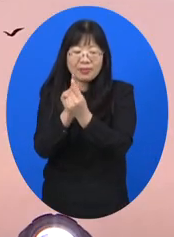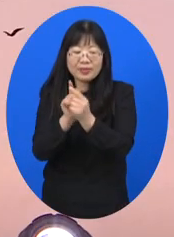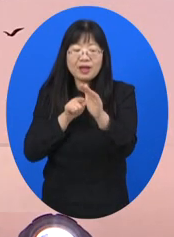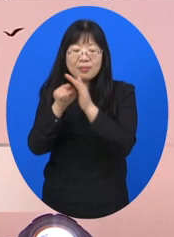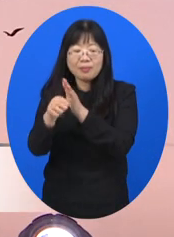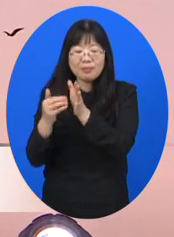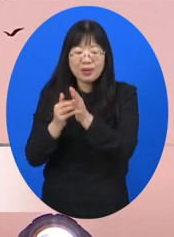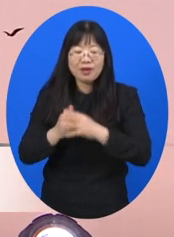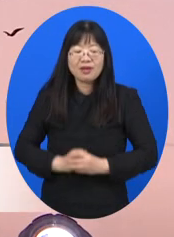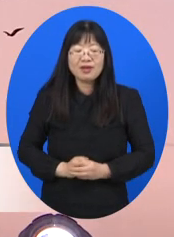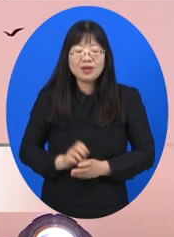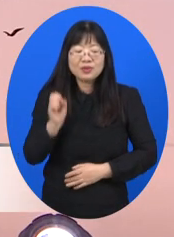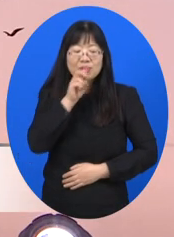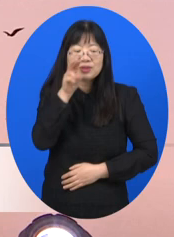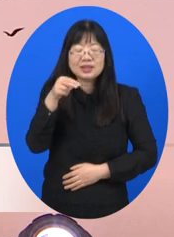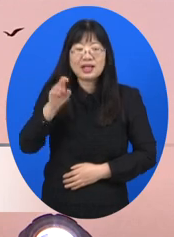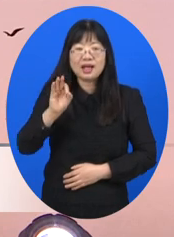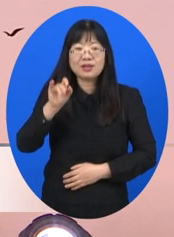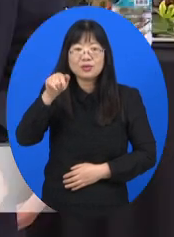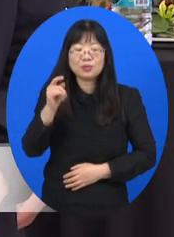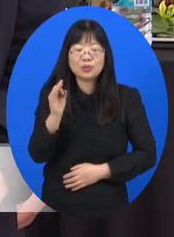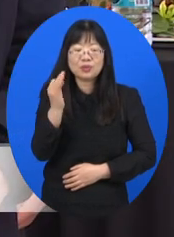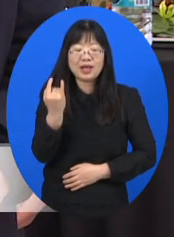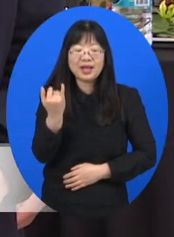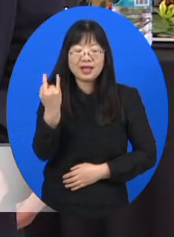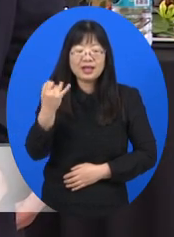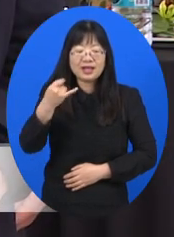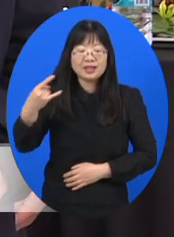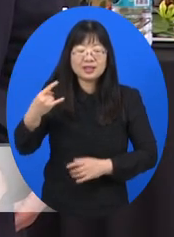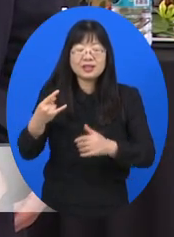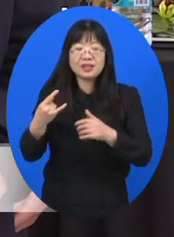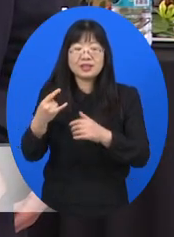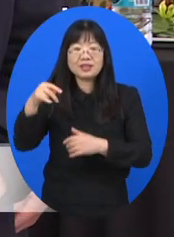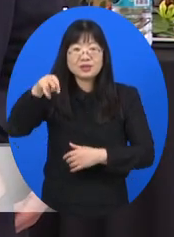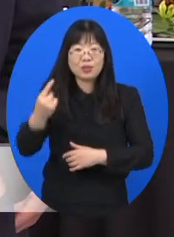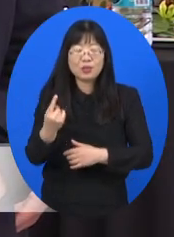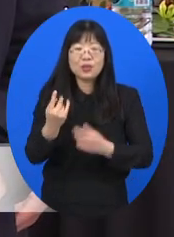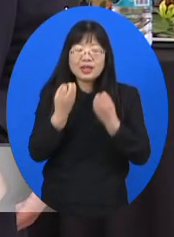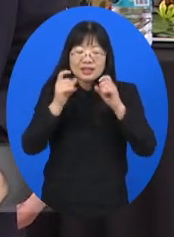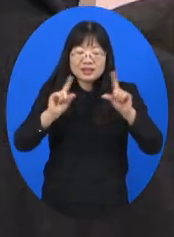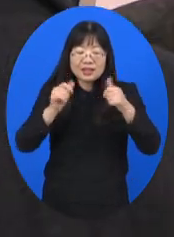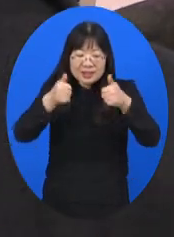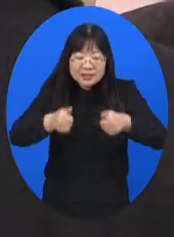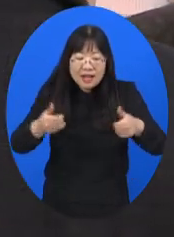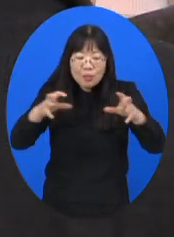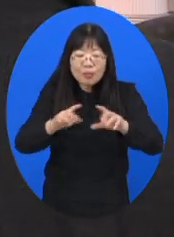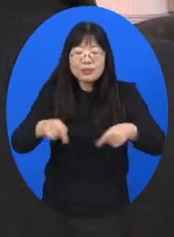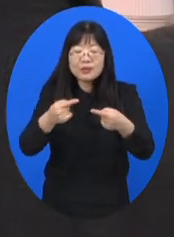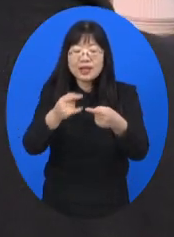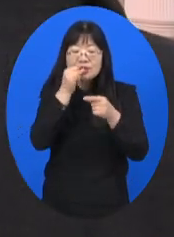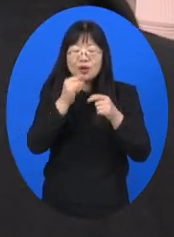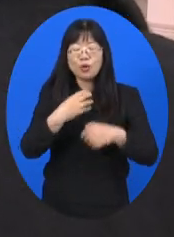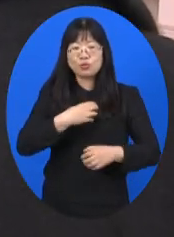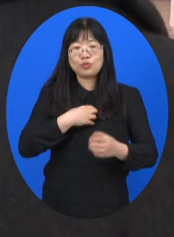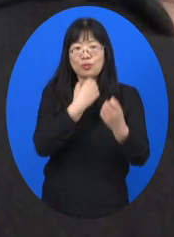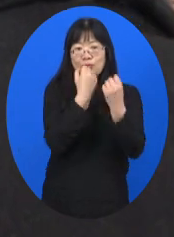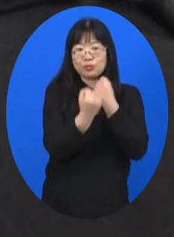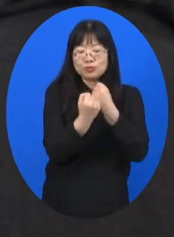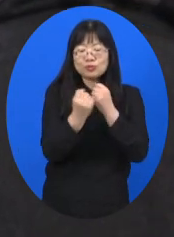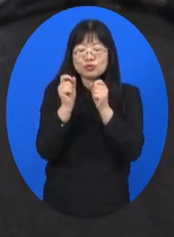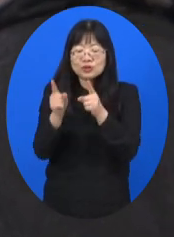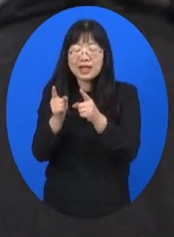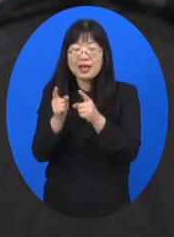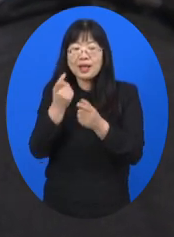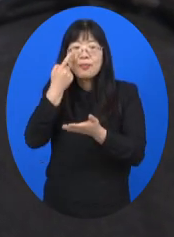옮겼습니다. 용인 상공회에서 신년 인사회에 참석한 건데 위기 속에서도 기회를 찾는 기업가